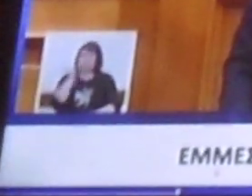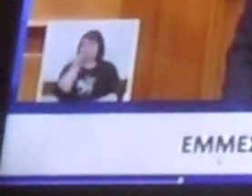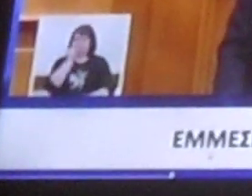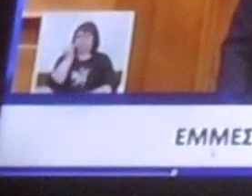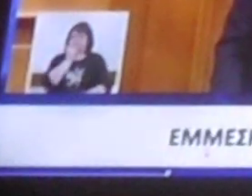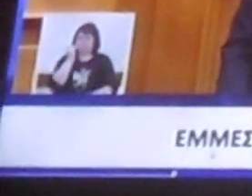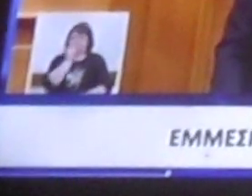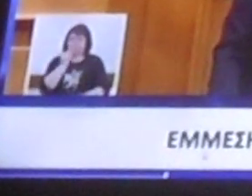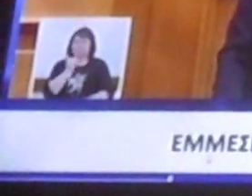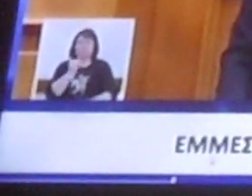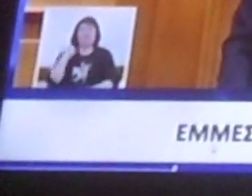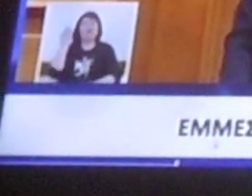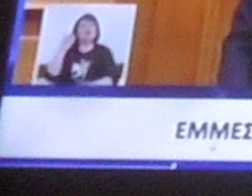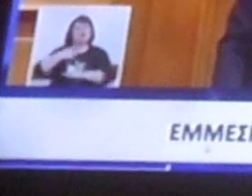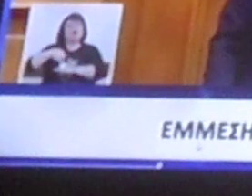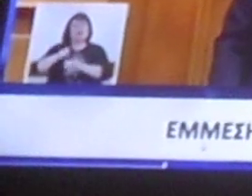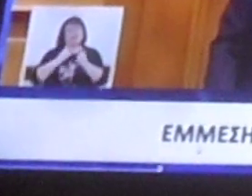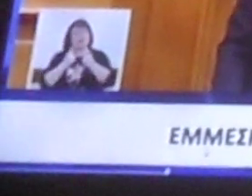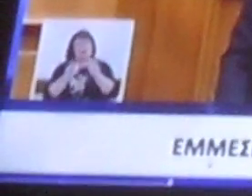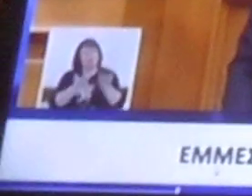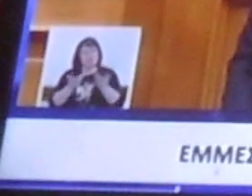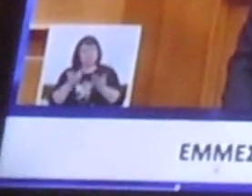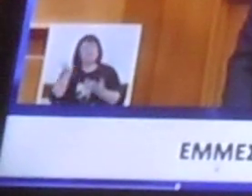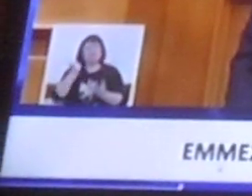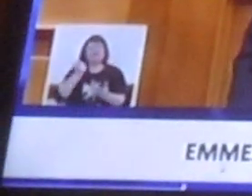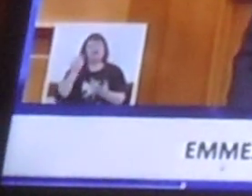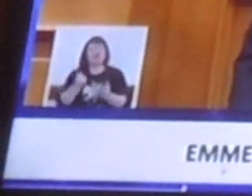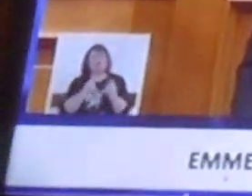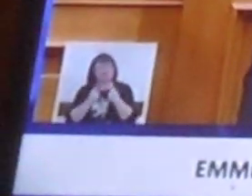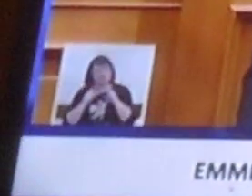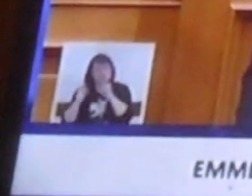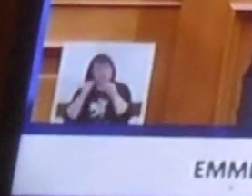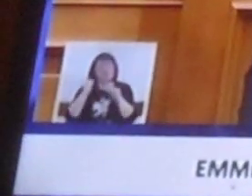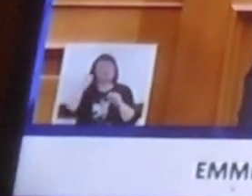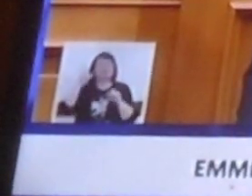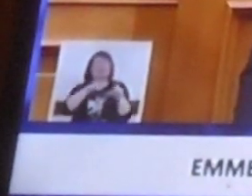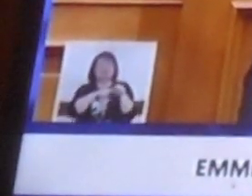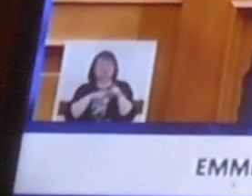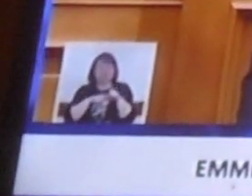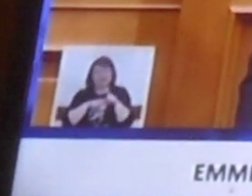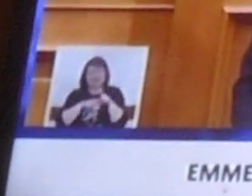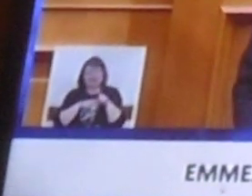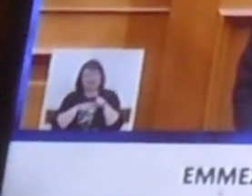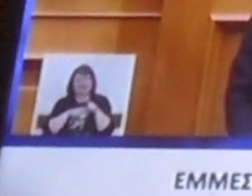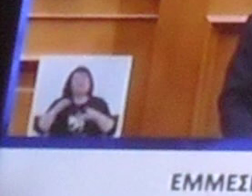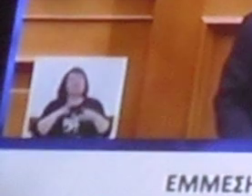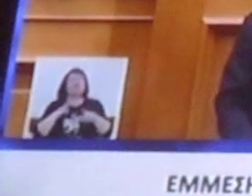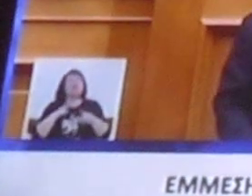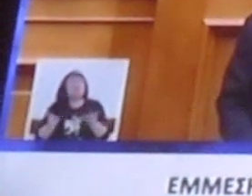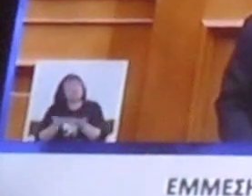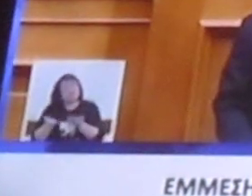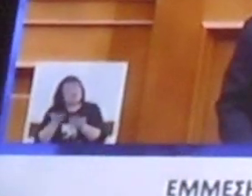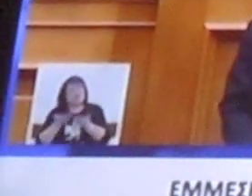Βελόπουλου? Η φορολογική του δήλωση, 7 εκατομμύρια ευρώ το χρόνο. Από τη δουλειά του, από αυτά που παράγει, από τις εταιρείες του,